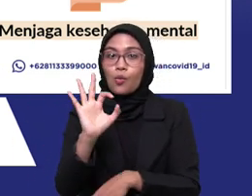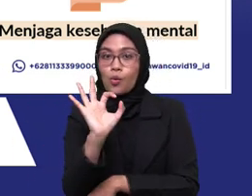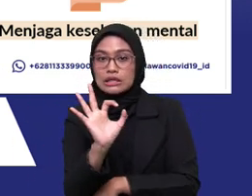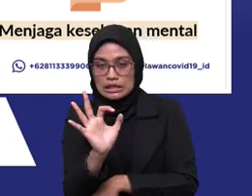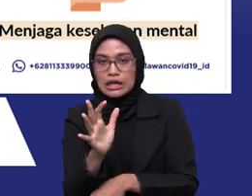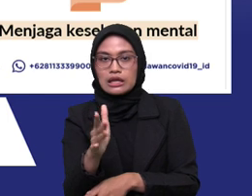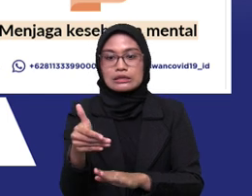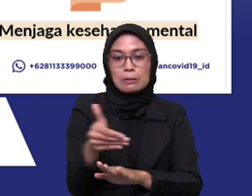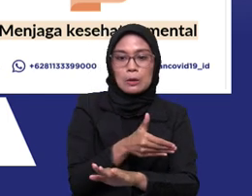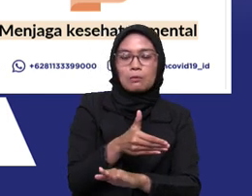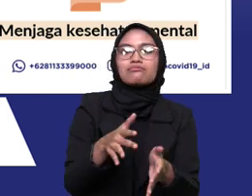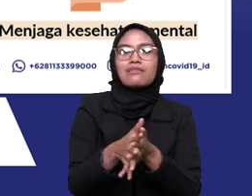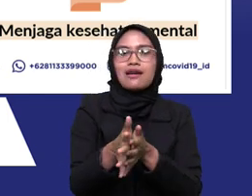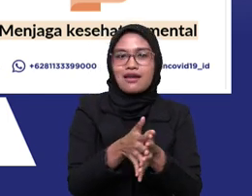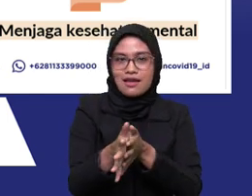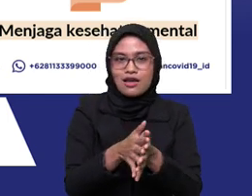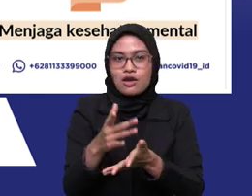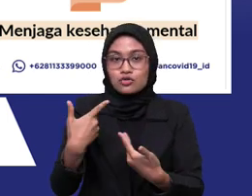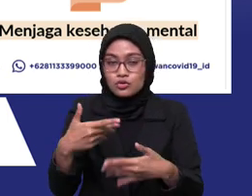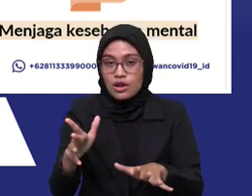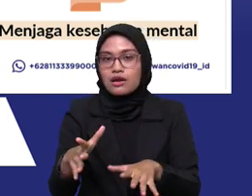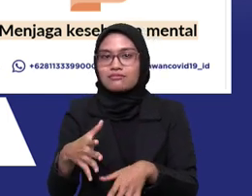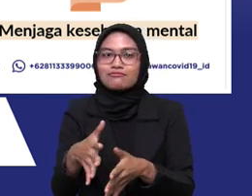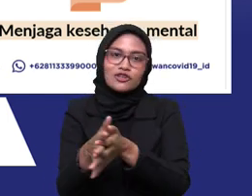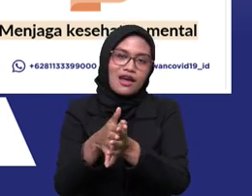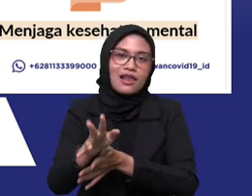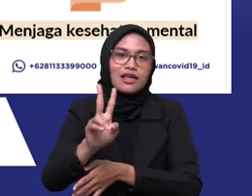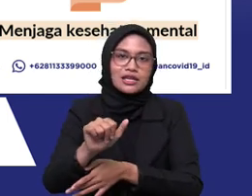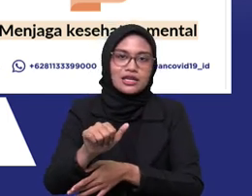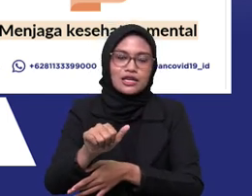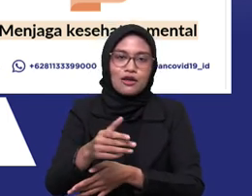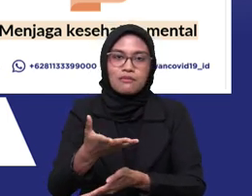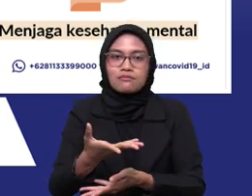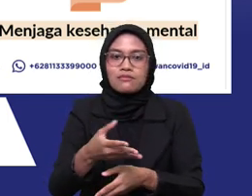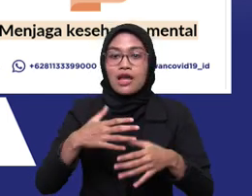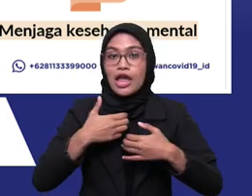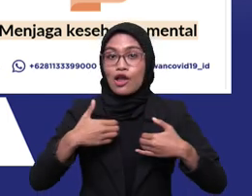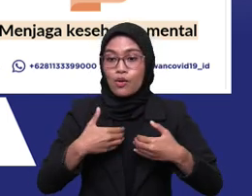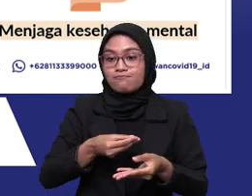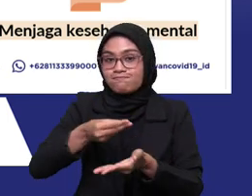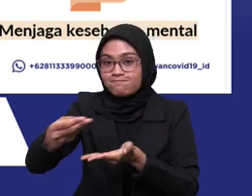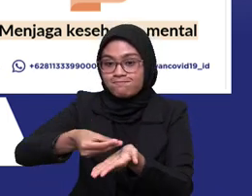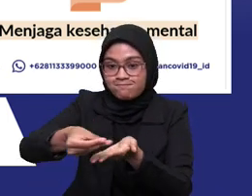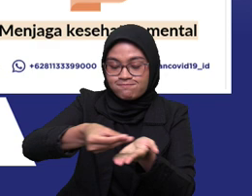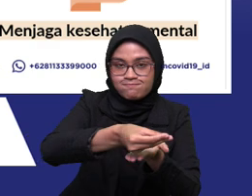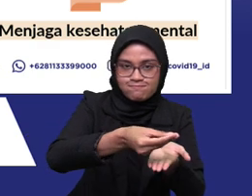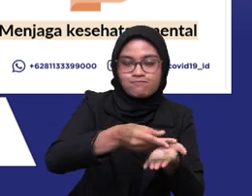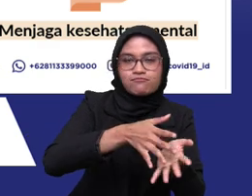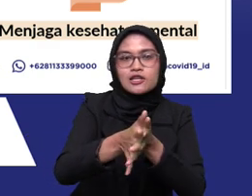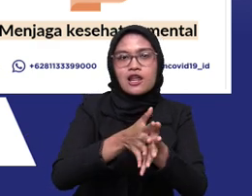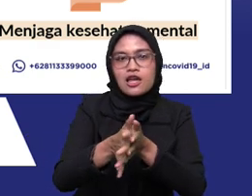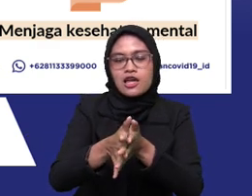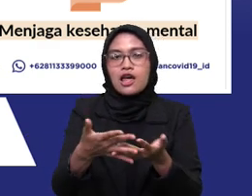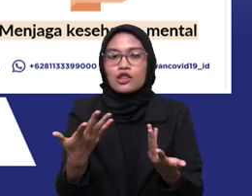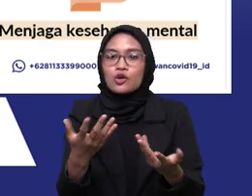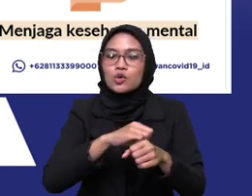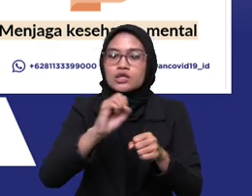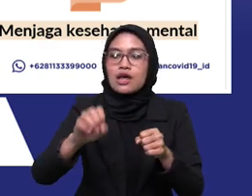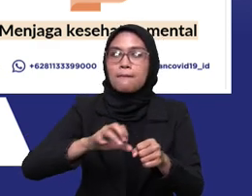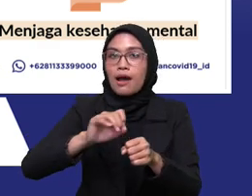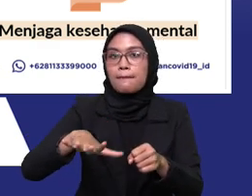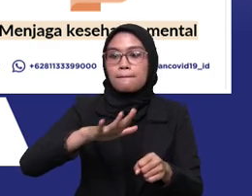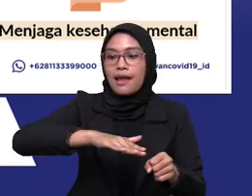setelah memegang atau memberi makan hewan yang ketujuh setelah menyentuh sampah Hai Jaan yang